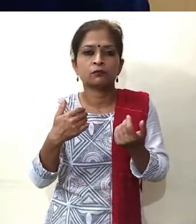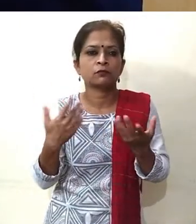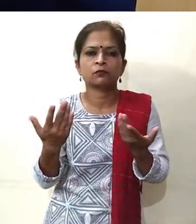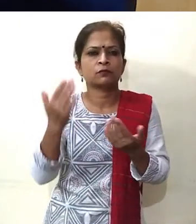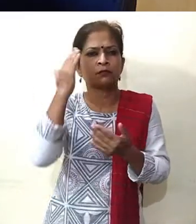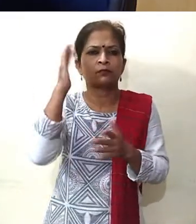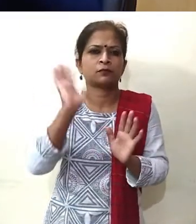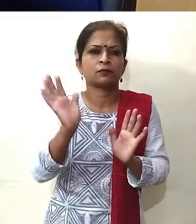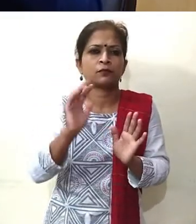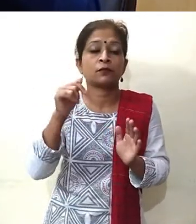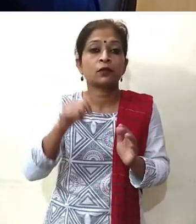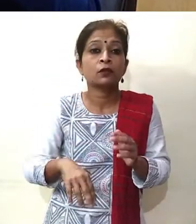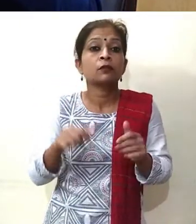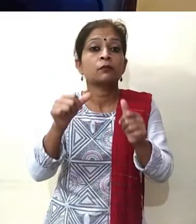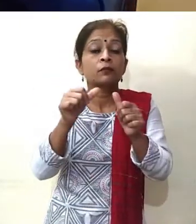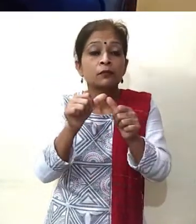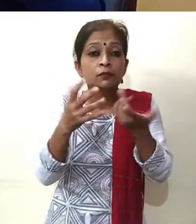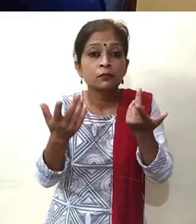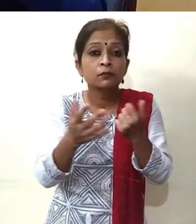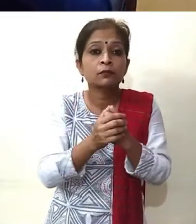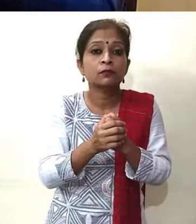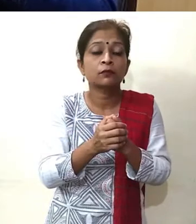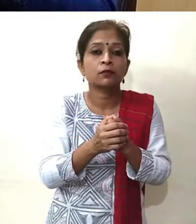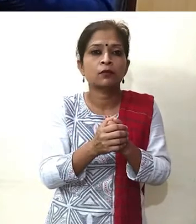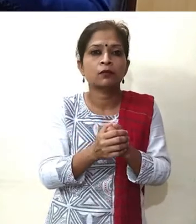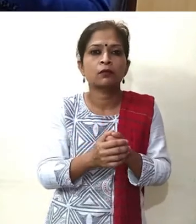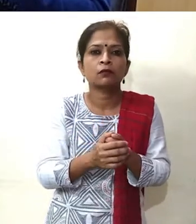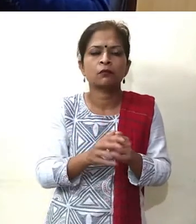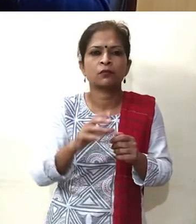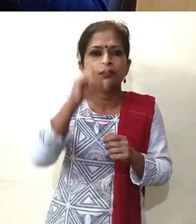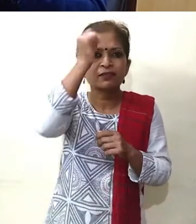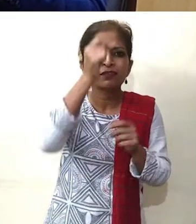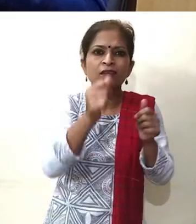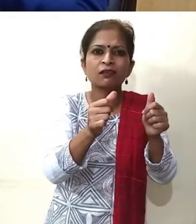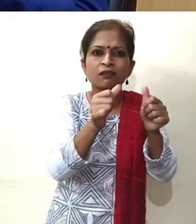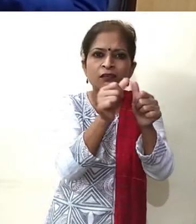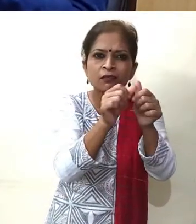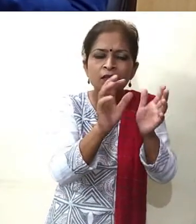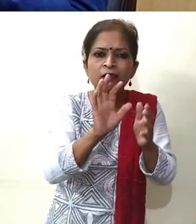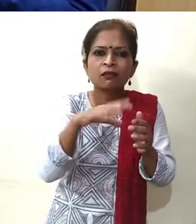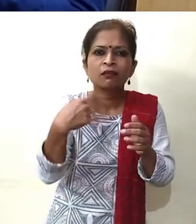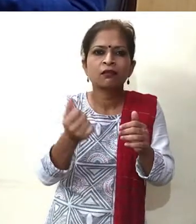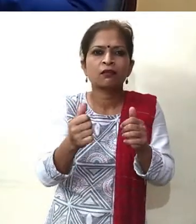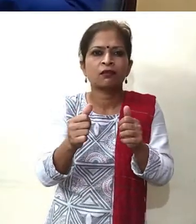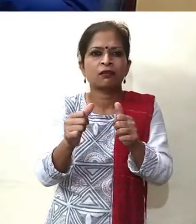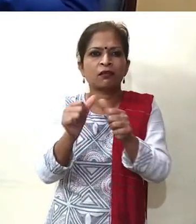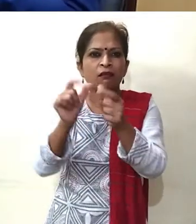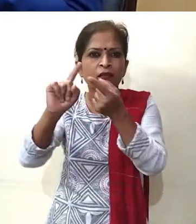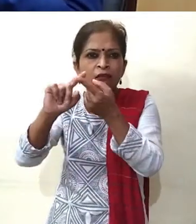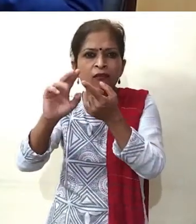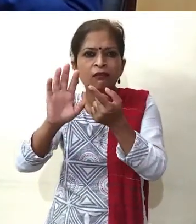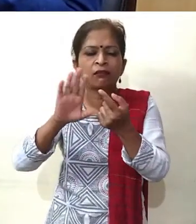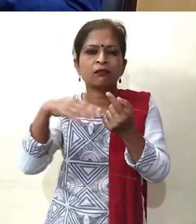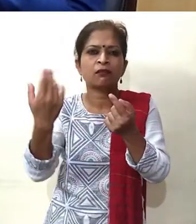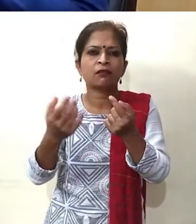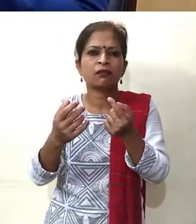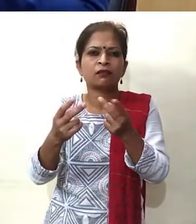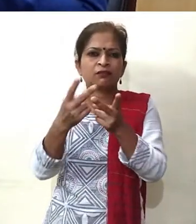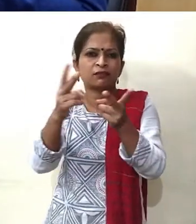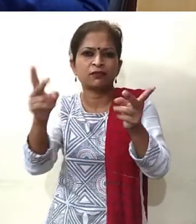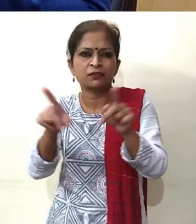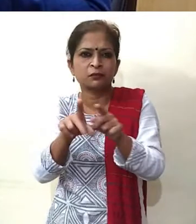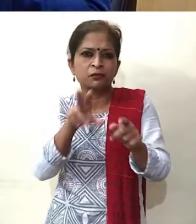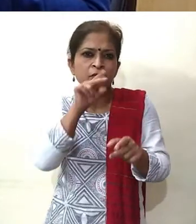नहीं पता। और ए को आप अ कभी बोलते हैं, ए कभी बोलते हैं, अ कभी बोल जाते